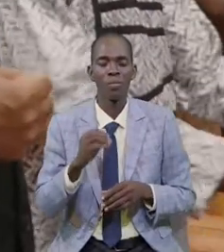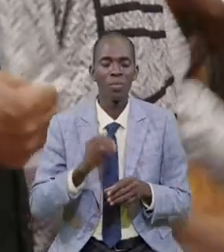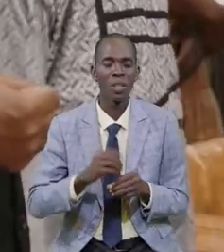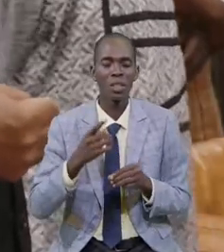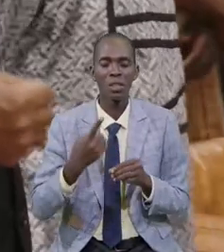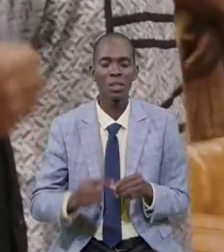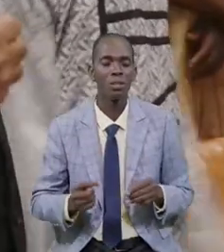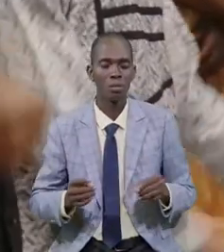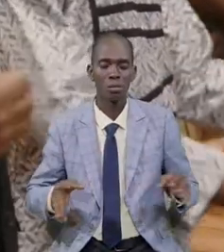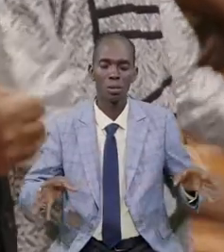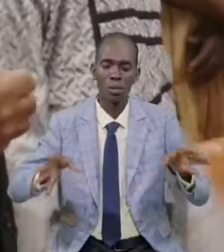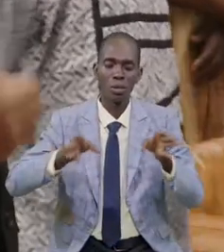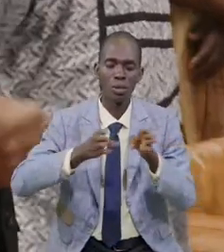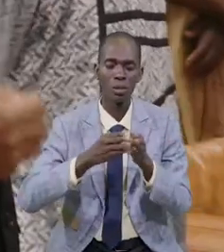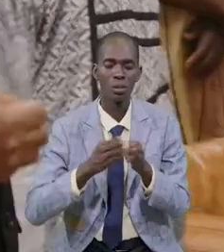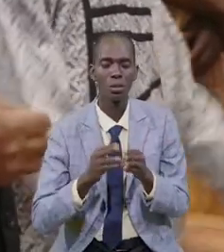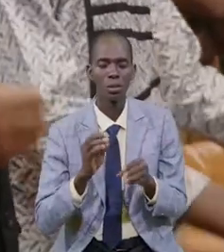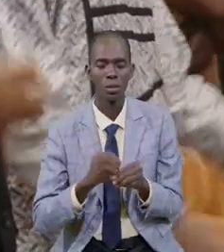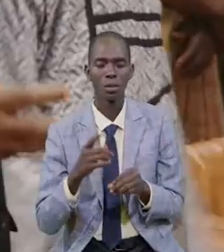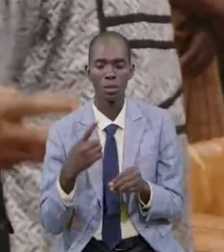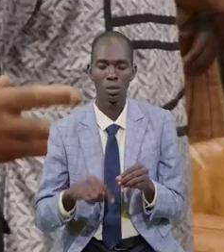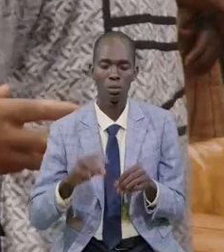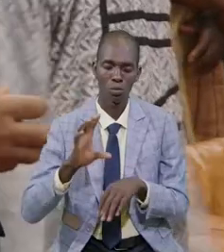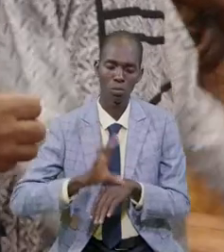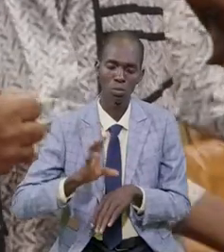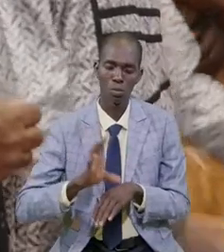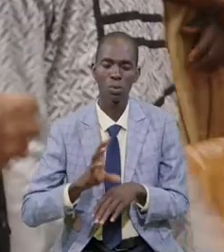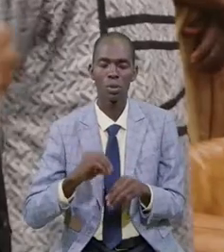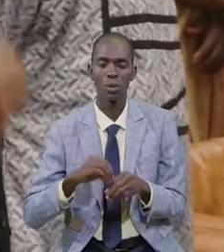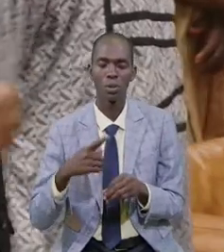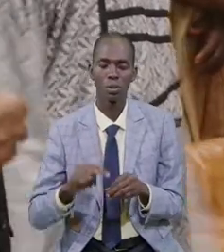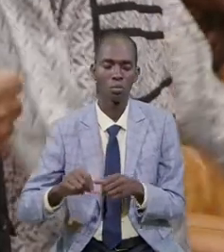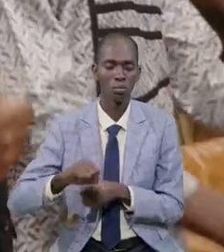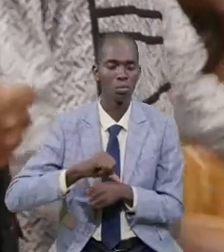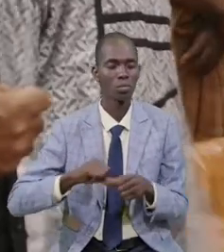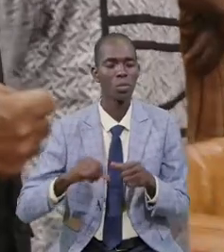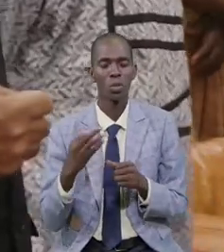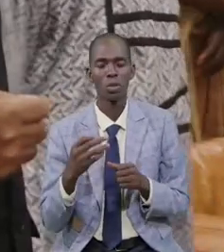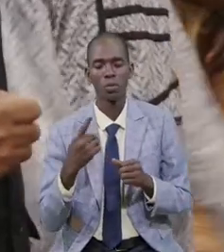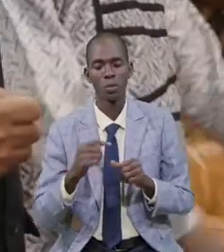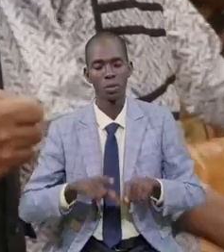Dis la bonne chose dans l'assemblée, dans la communauté, dans l'église du Dieu vivant.